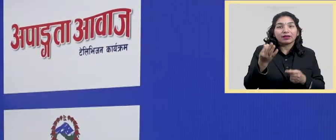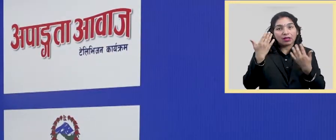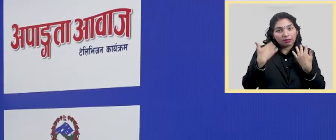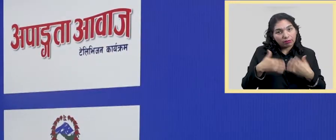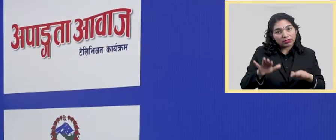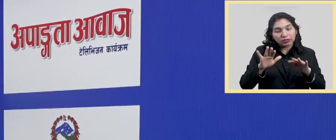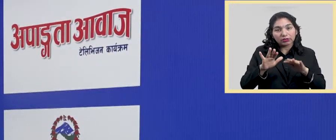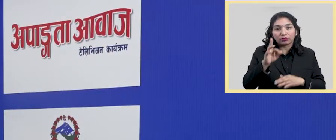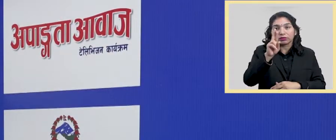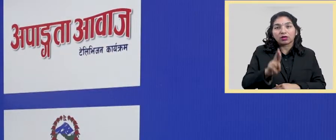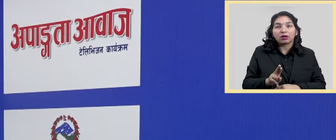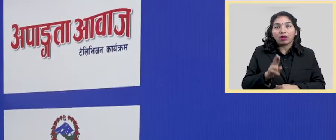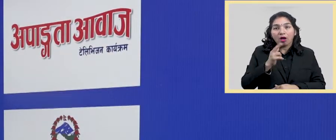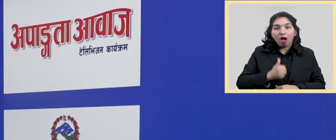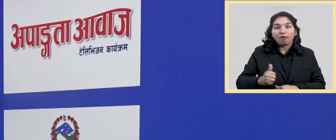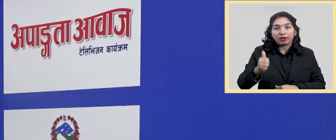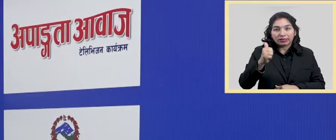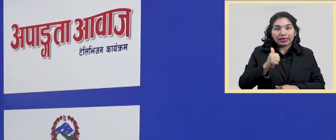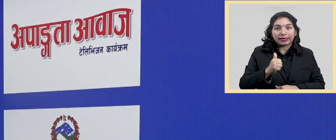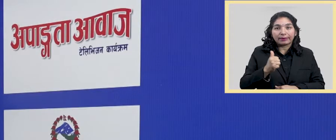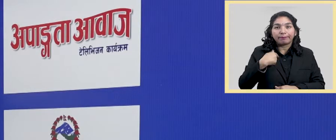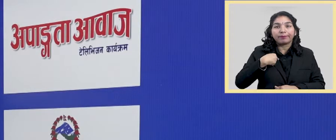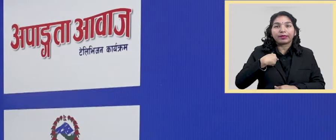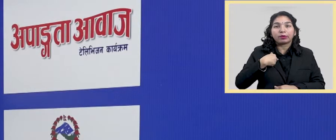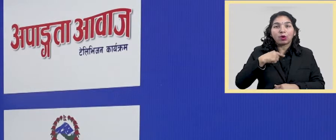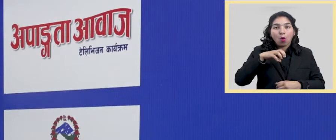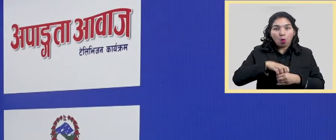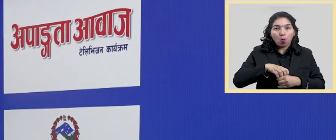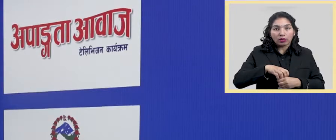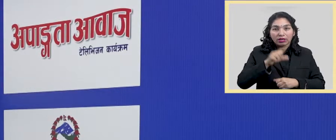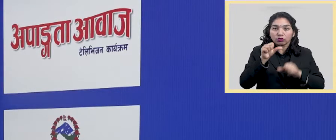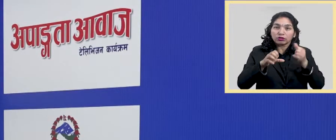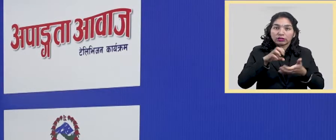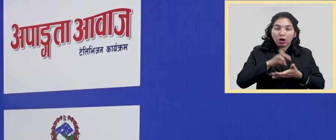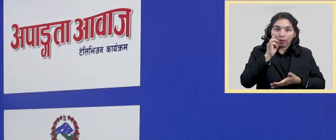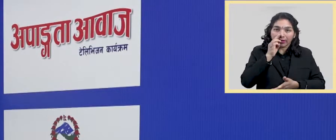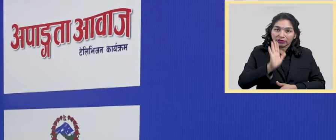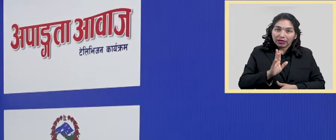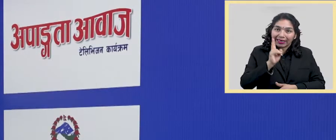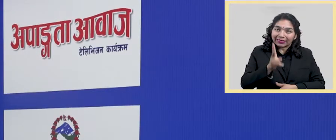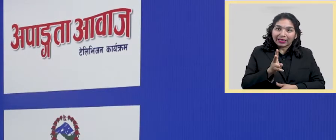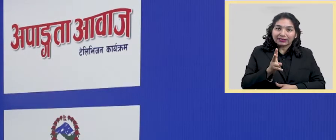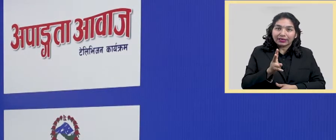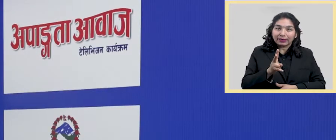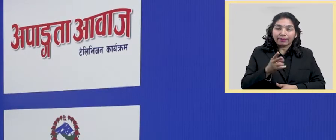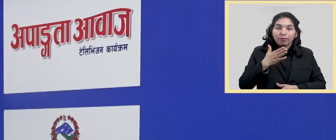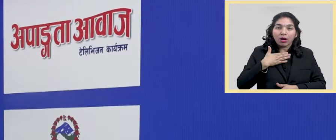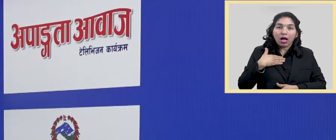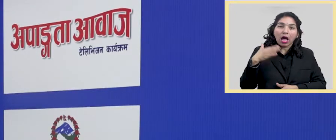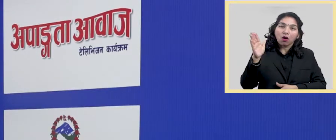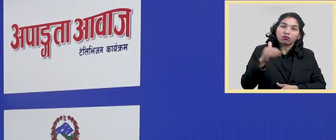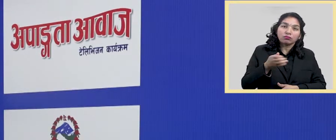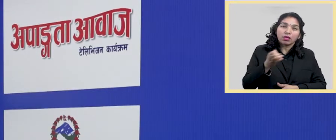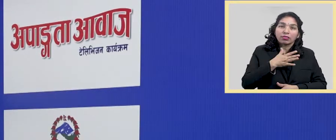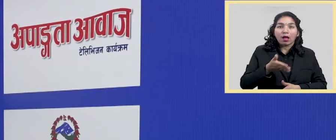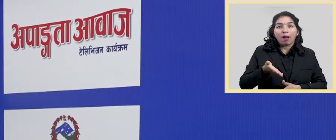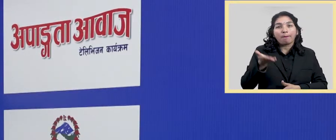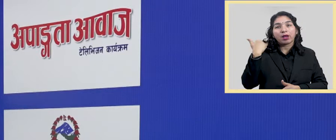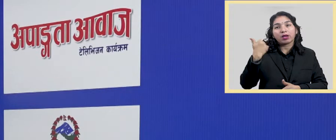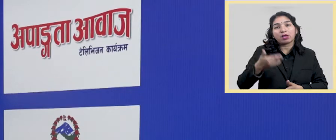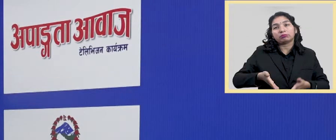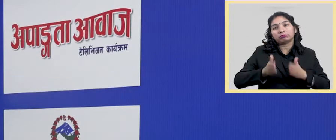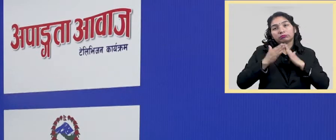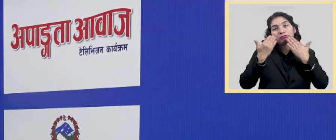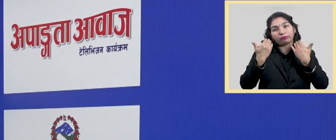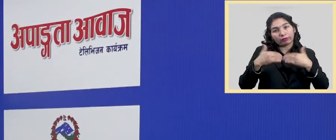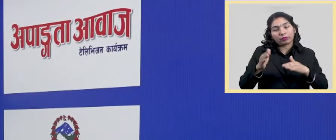निर्णय पनि गरिसकेका छौँ र अब एउटा चाहिँ मेरो वडा कार्यालय जुन ठाउँमा रहेको छ त्यहाँ चाहिँ म आउनुभन्दा अगाडि नै बनिसकेको